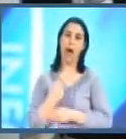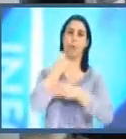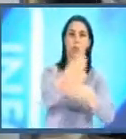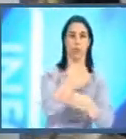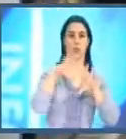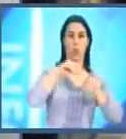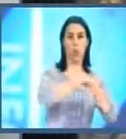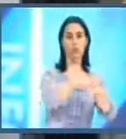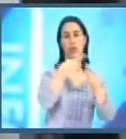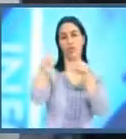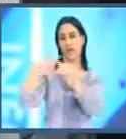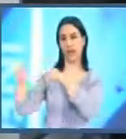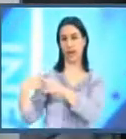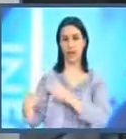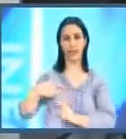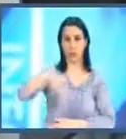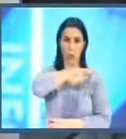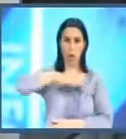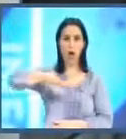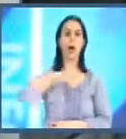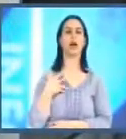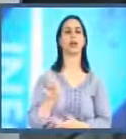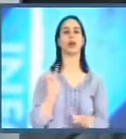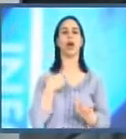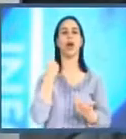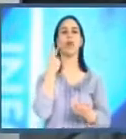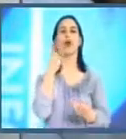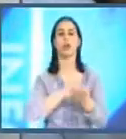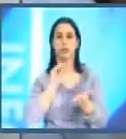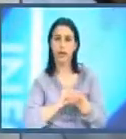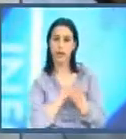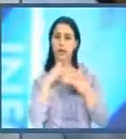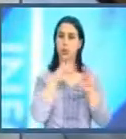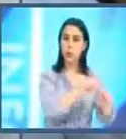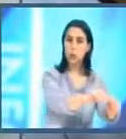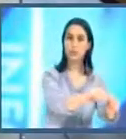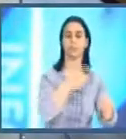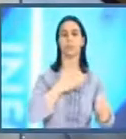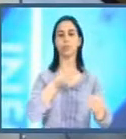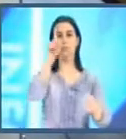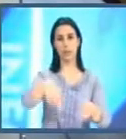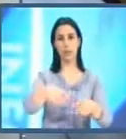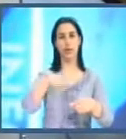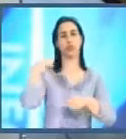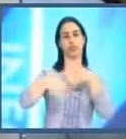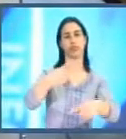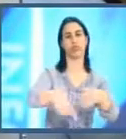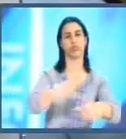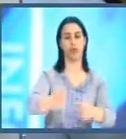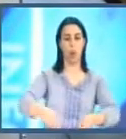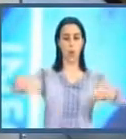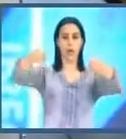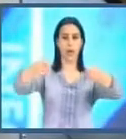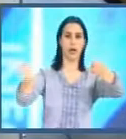l'ús dels diferents espais, a la quantitat d'ús, a la qualitat de l'ús. També s'incrementarà la freqüència de buidatge dels